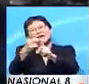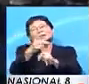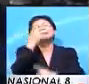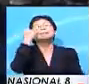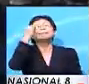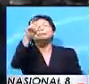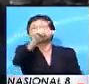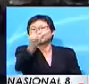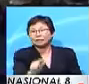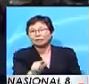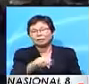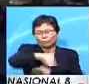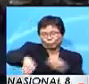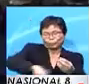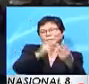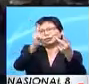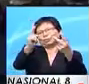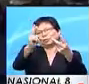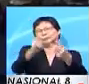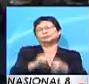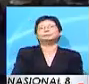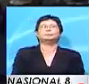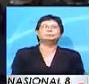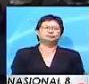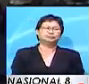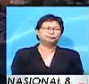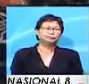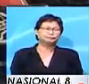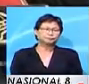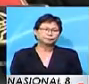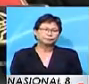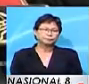Itali bagi pusingan kedua.